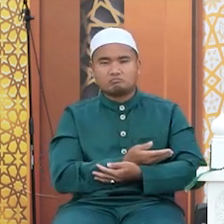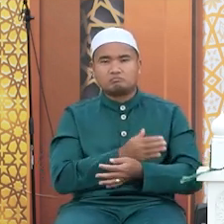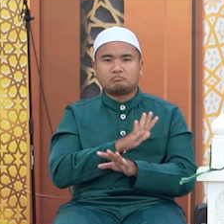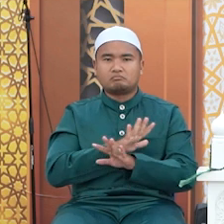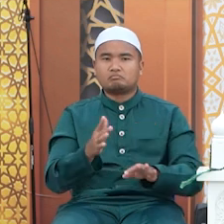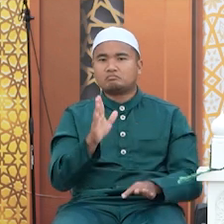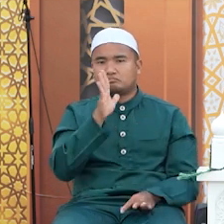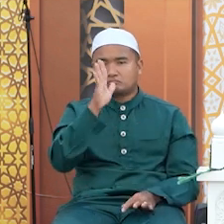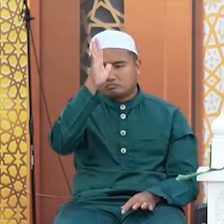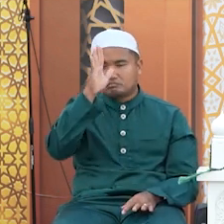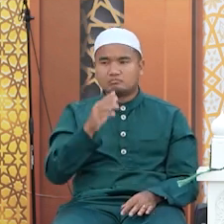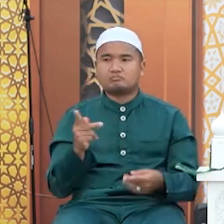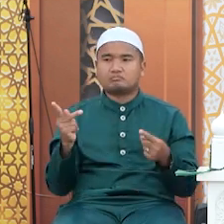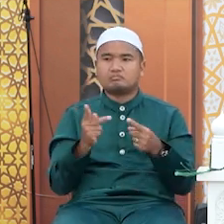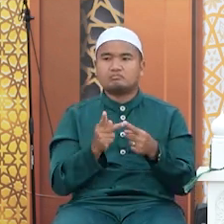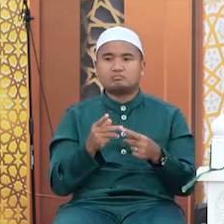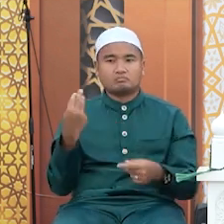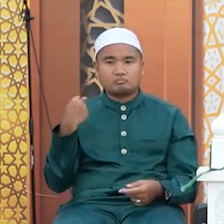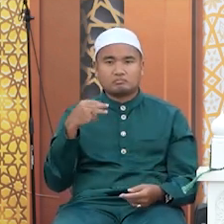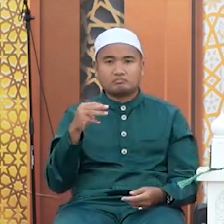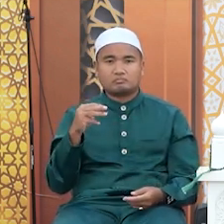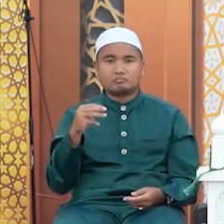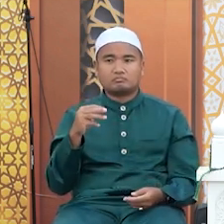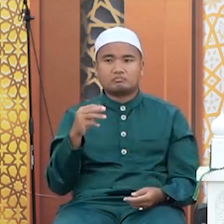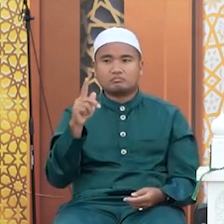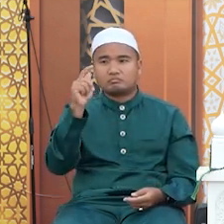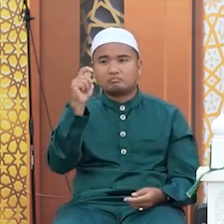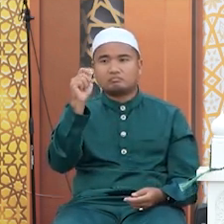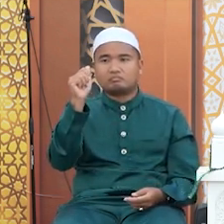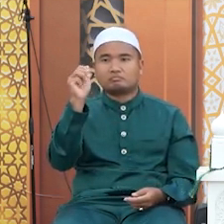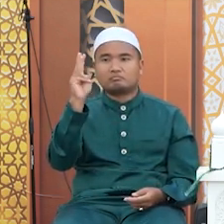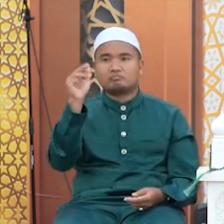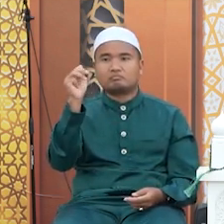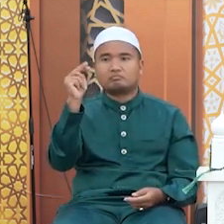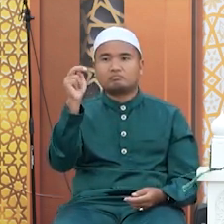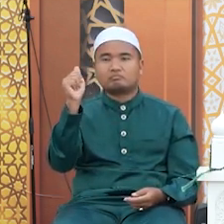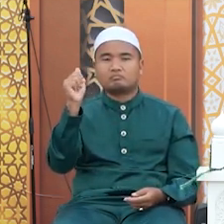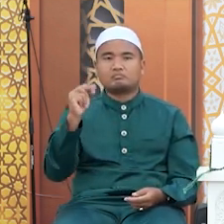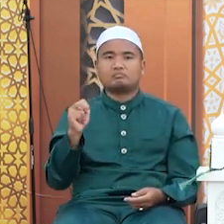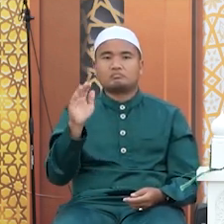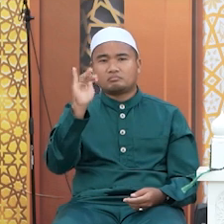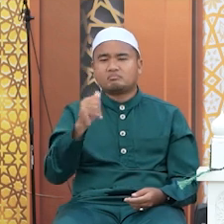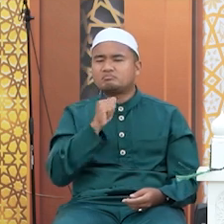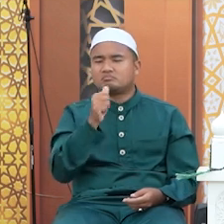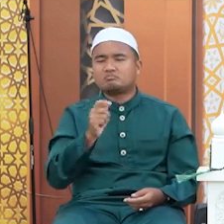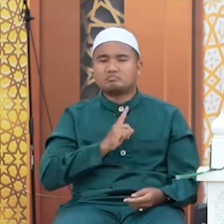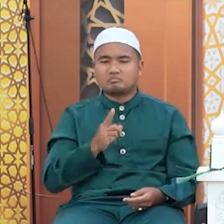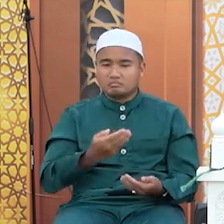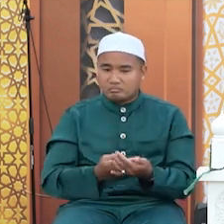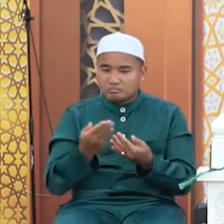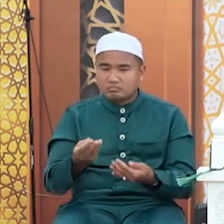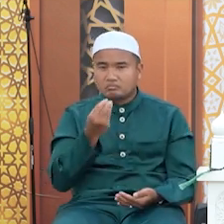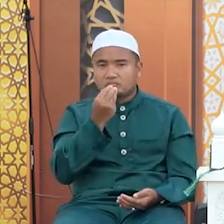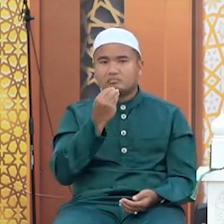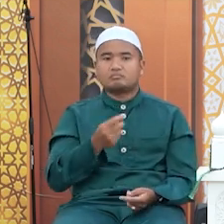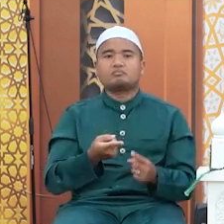perang. Maknanya kebanyakannya masa tu kalau orang Islam, bukan Islam lah tawanan tu, beri makan daripada makanan yang mereka